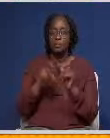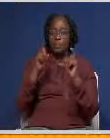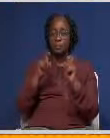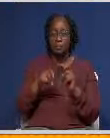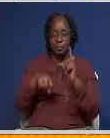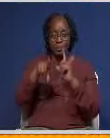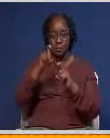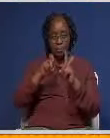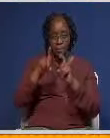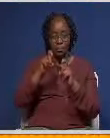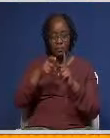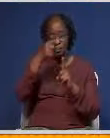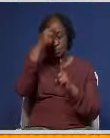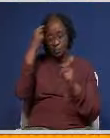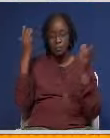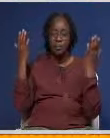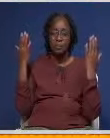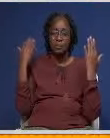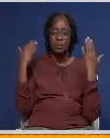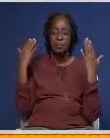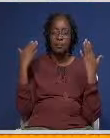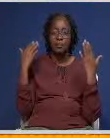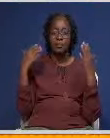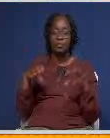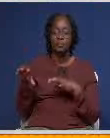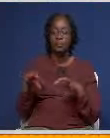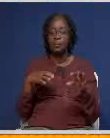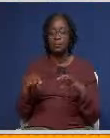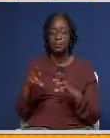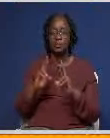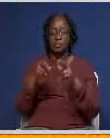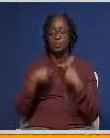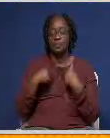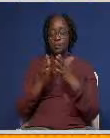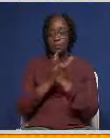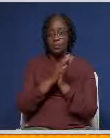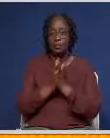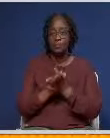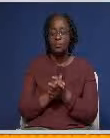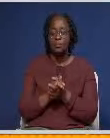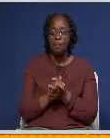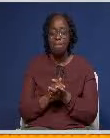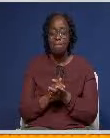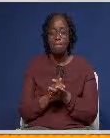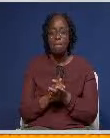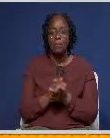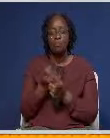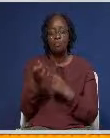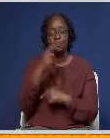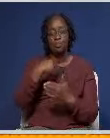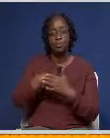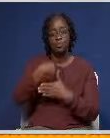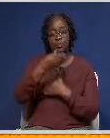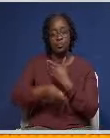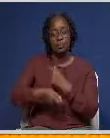naba atikinyo chunku nwa nkuluki na untuni ya Meru wethi ite akioro keria irinyene. Kantoni kathenya na ribotie. Mtuko